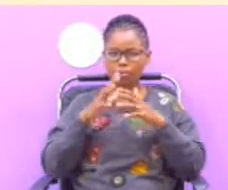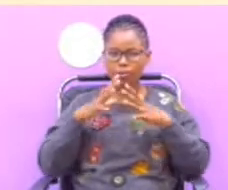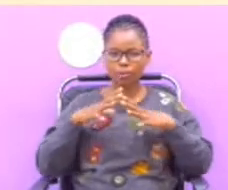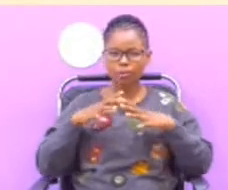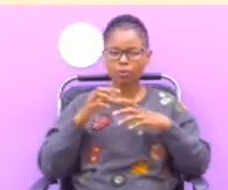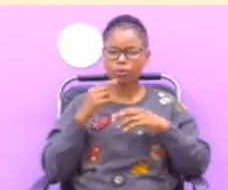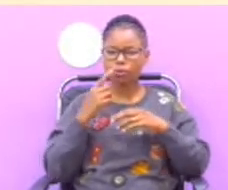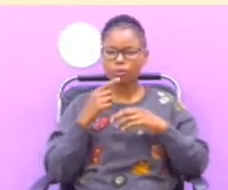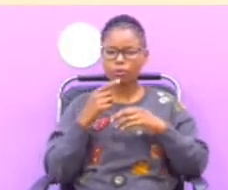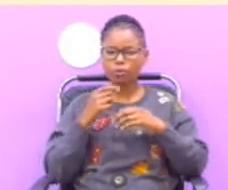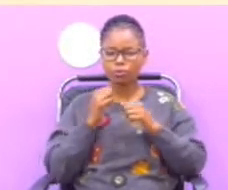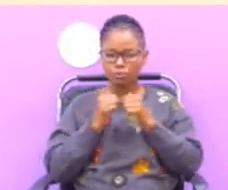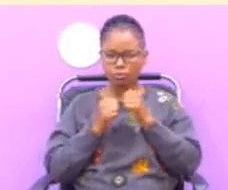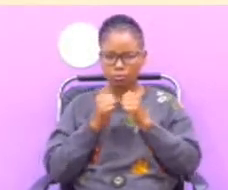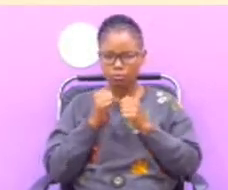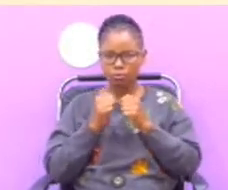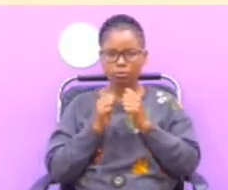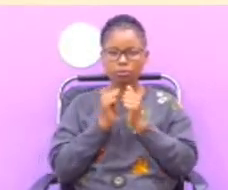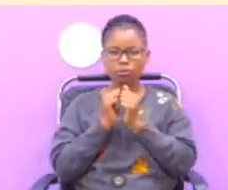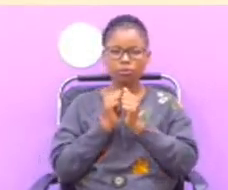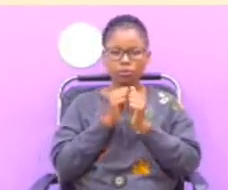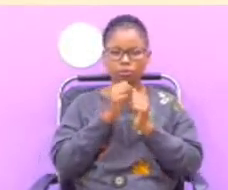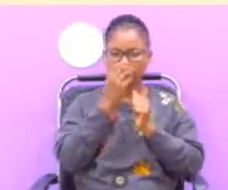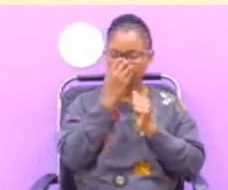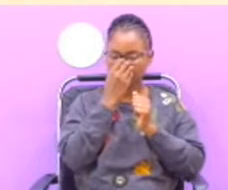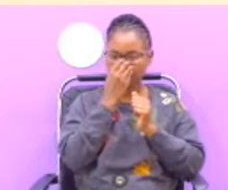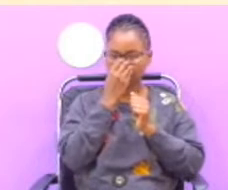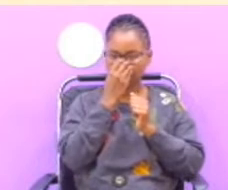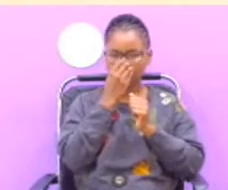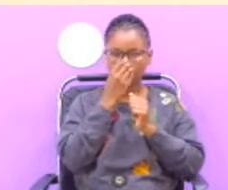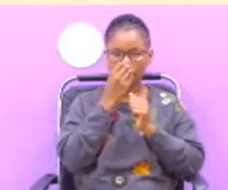wakiga. Nie. Davu tulo ira ni udo wa luto.